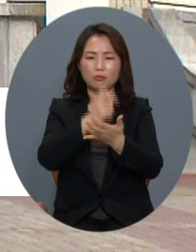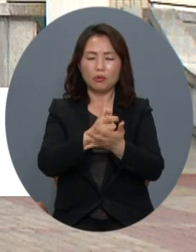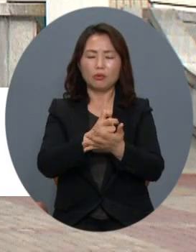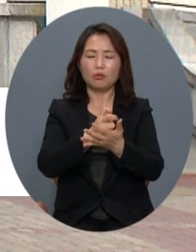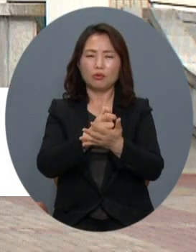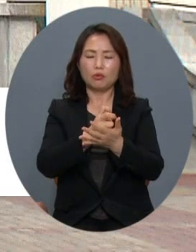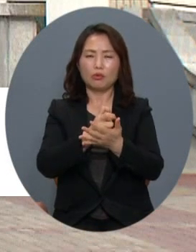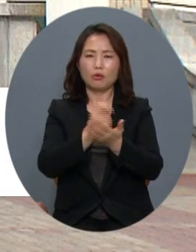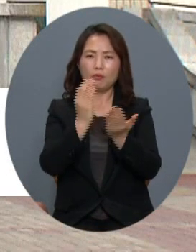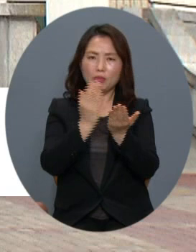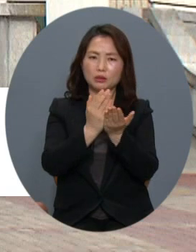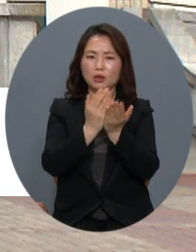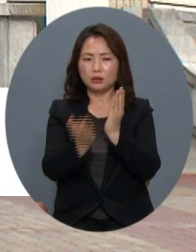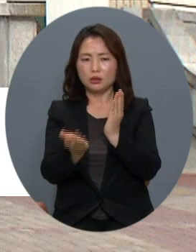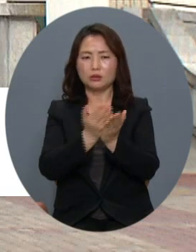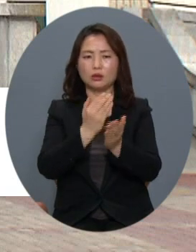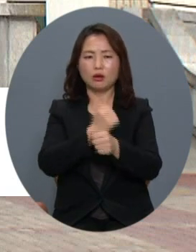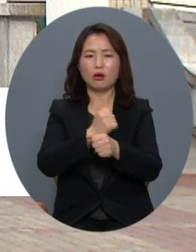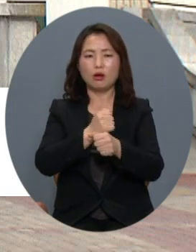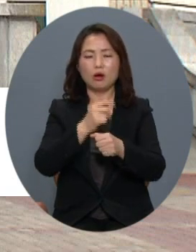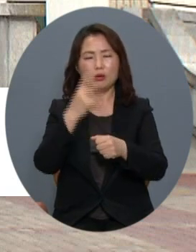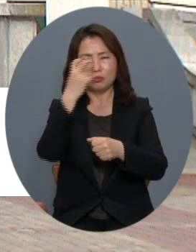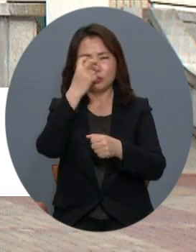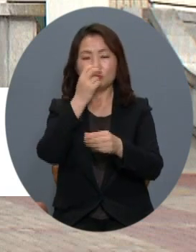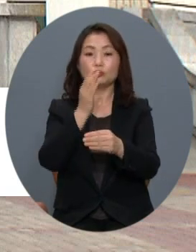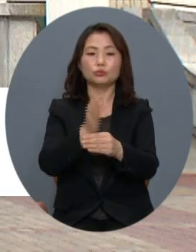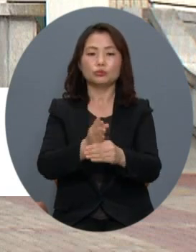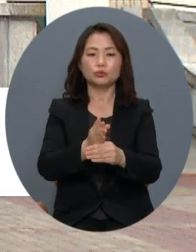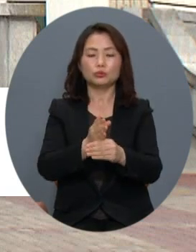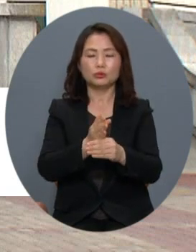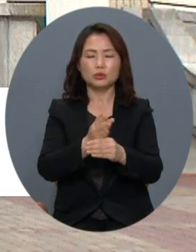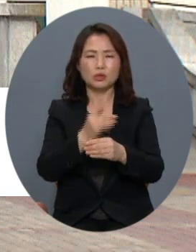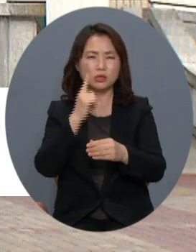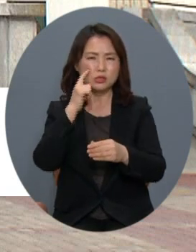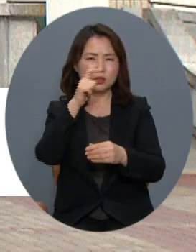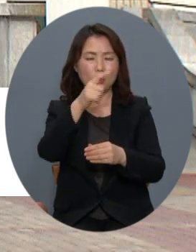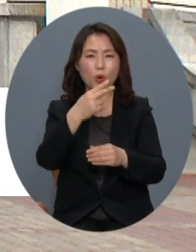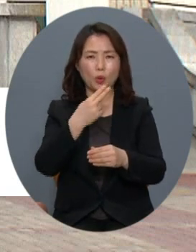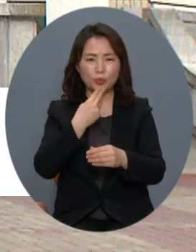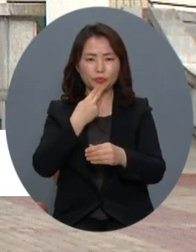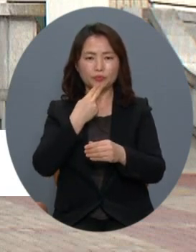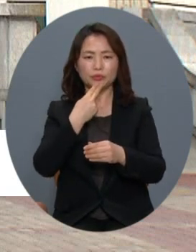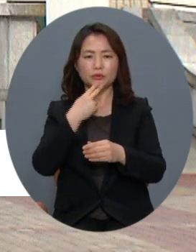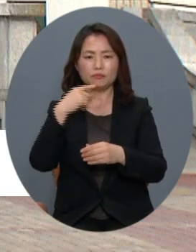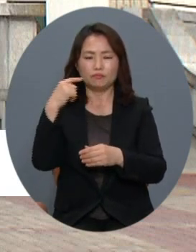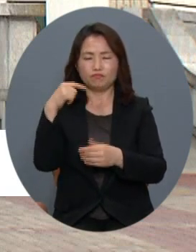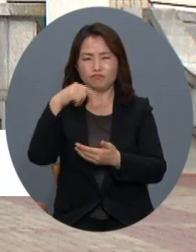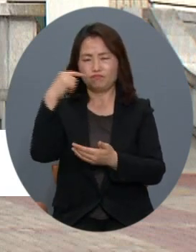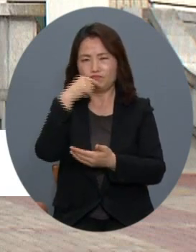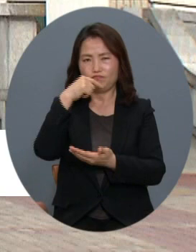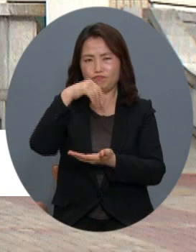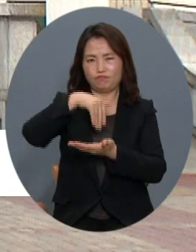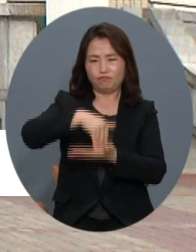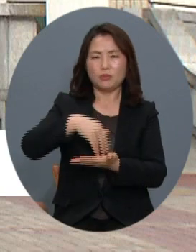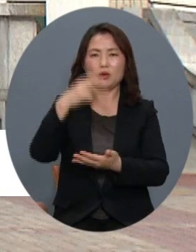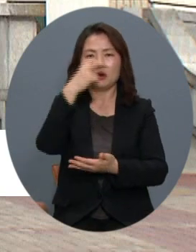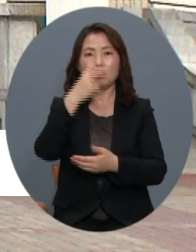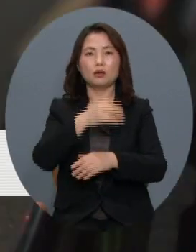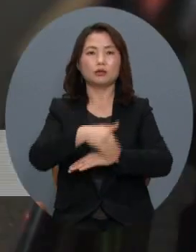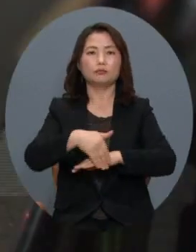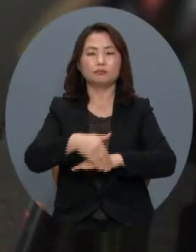해당되는지 등 전반적으로 법리 검토 중에 있으며 현재 뭐 없이 엄정하고 철저하게 수사